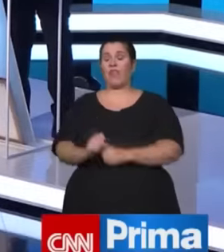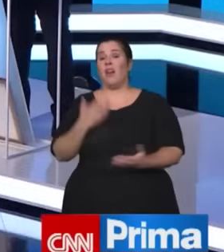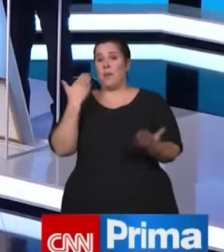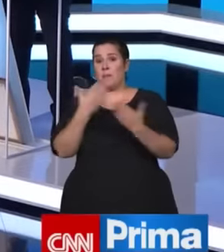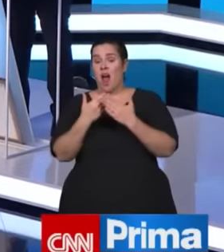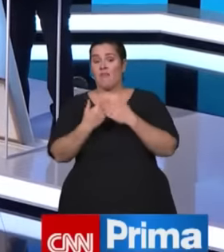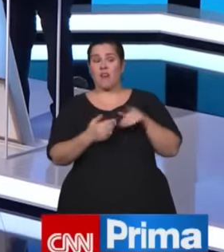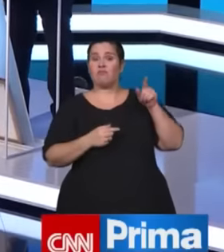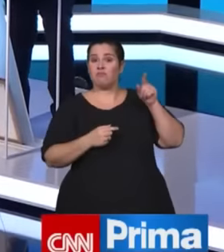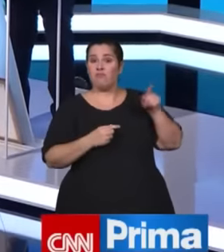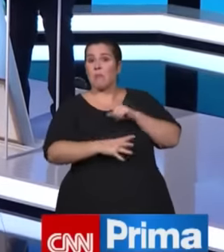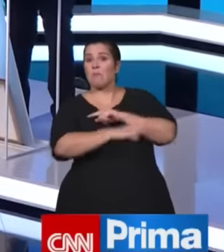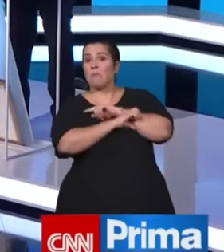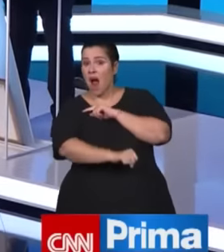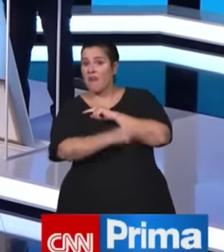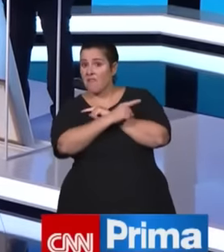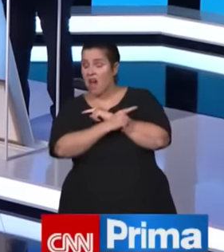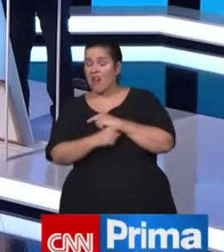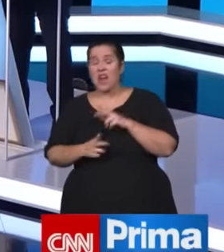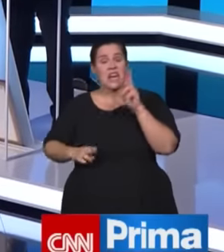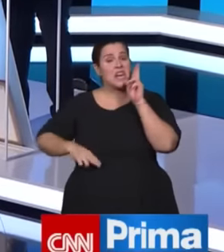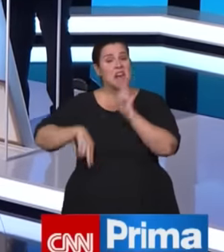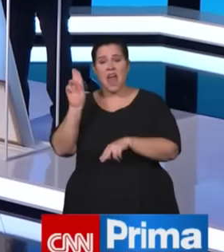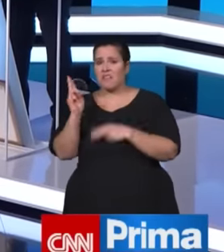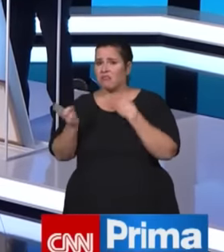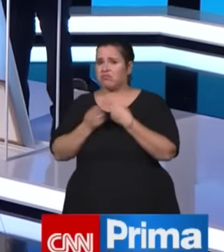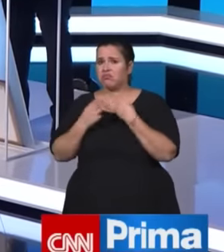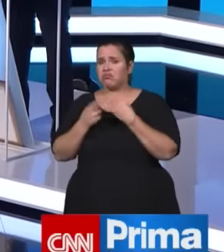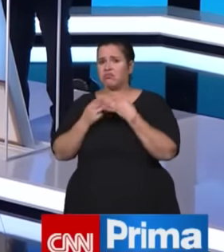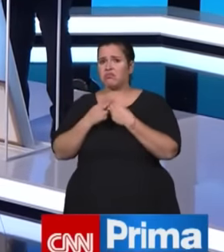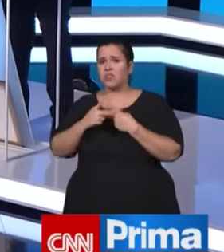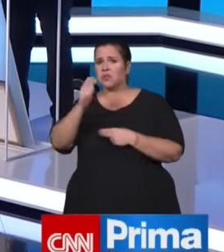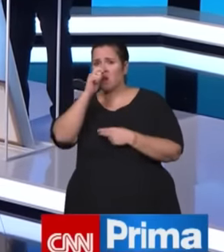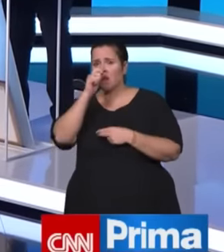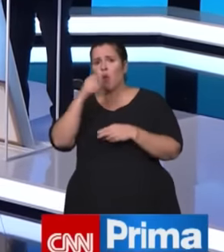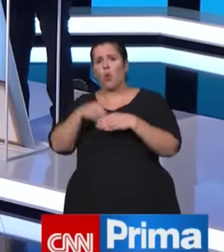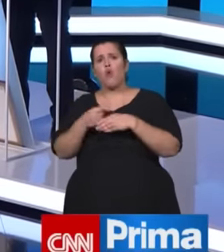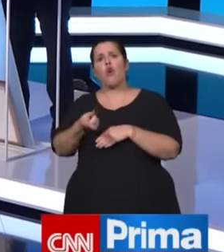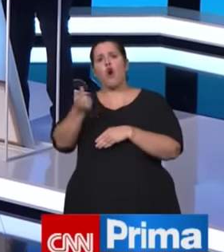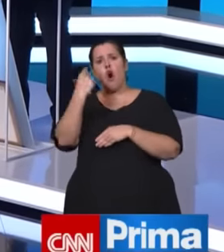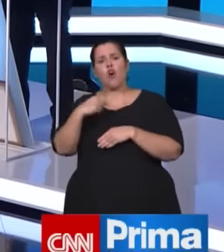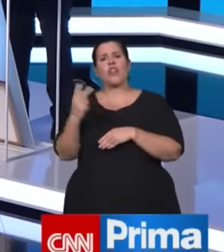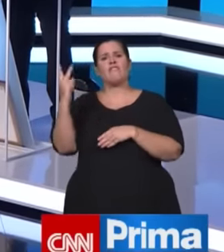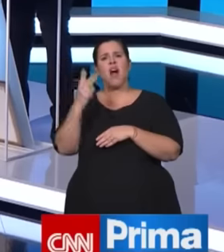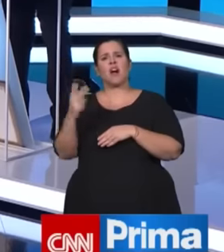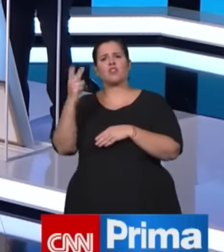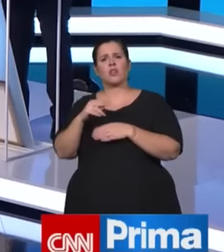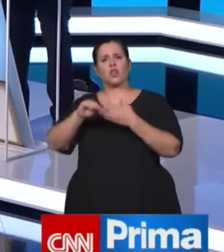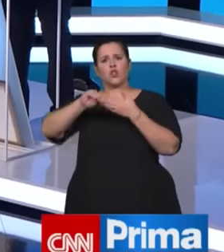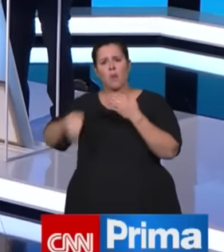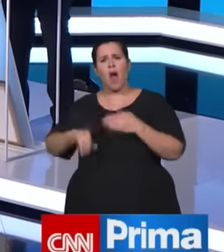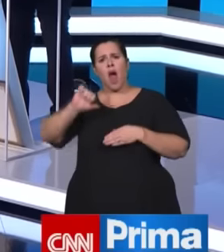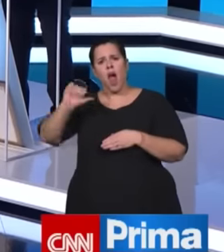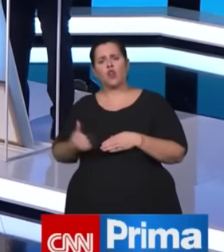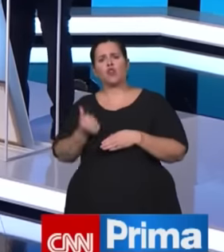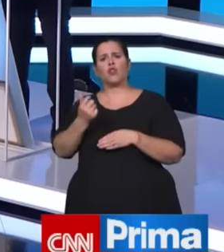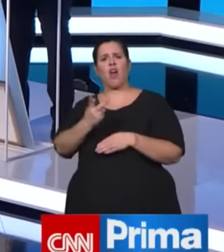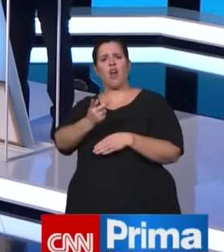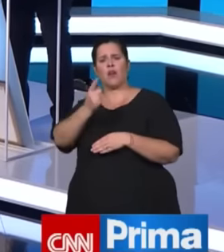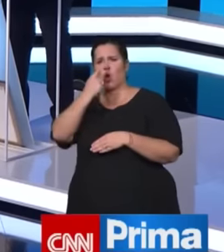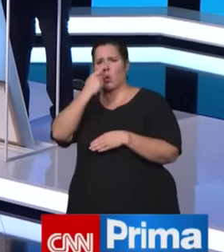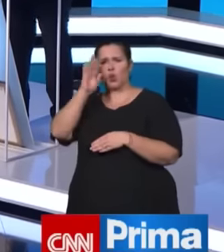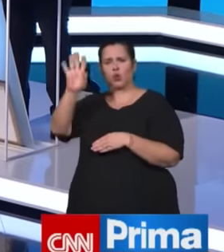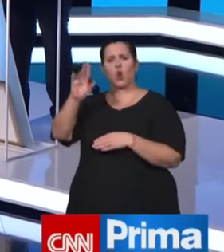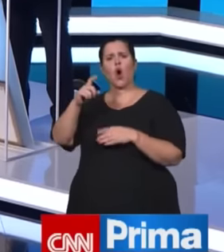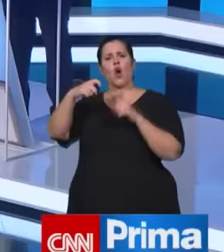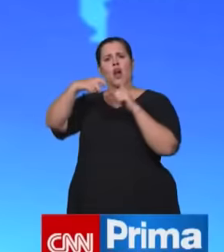nejústešnější špion, kterého trénovala vašaská smlouva a ještě KG Baci a on se dostal do čele na to.